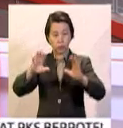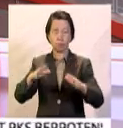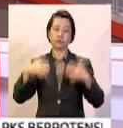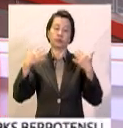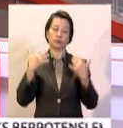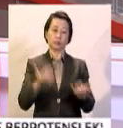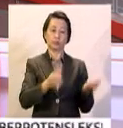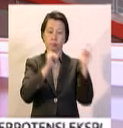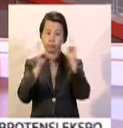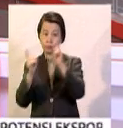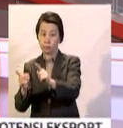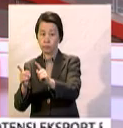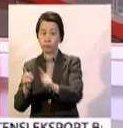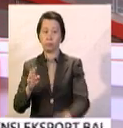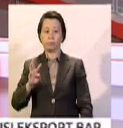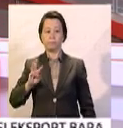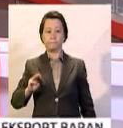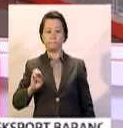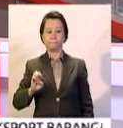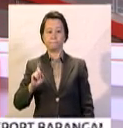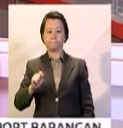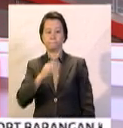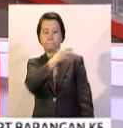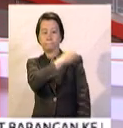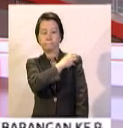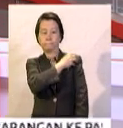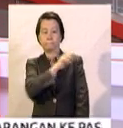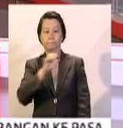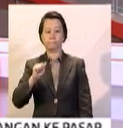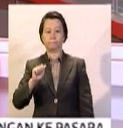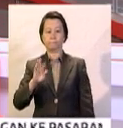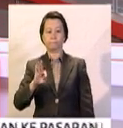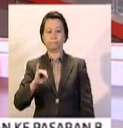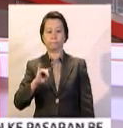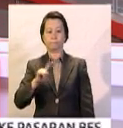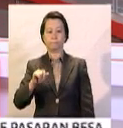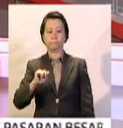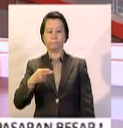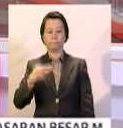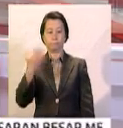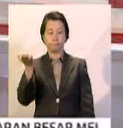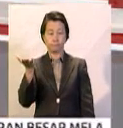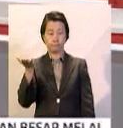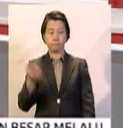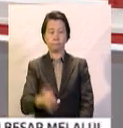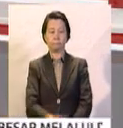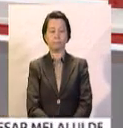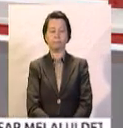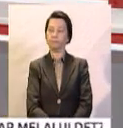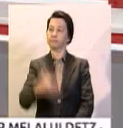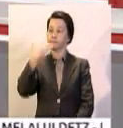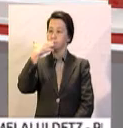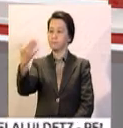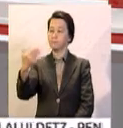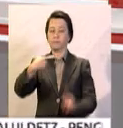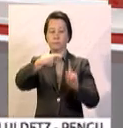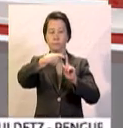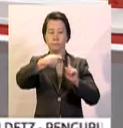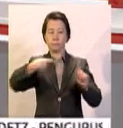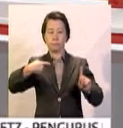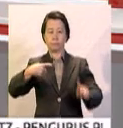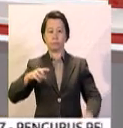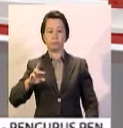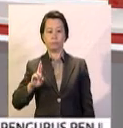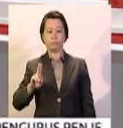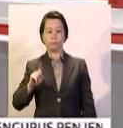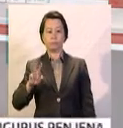itu, langsung ke Jabatan Meteorologi bersama pegawainya, Afizal Hakim. Silakan. Afizal. Terima kasih Faris dan juga